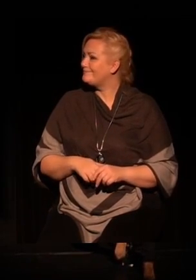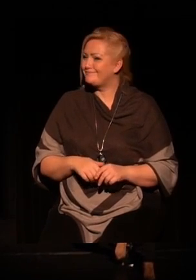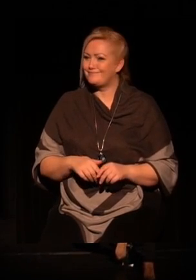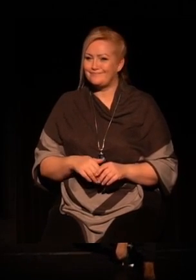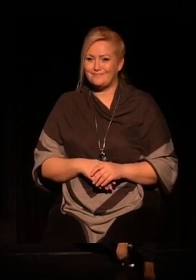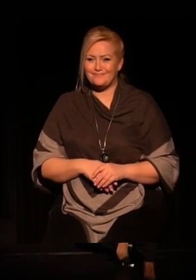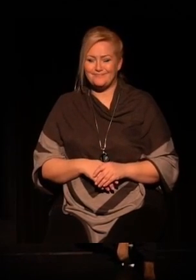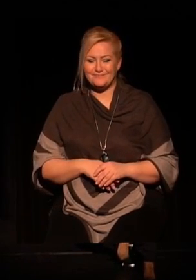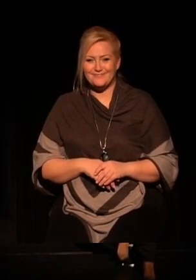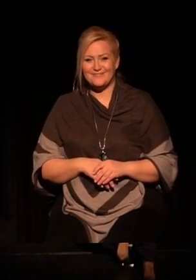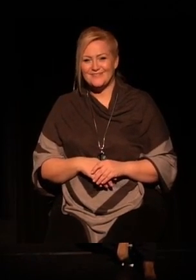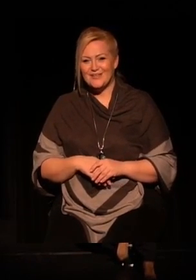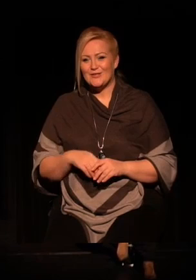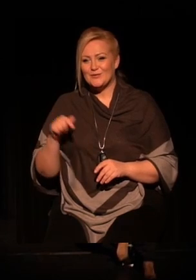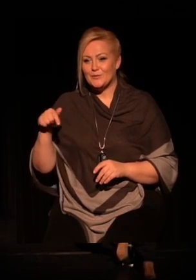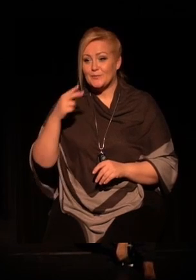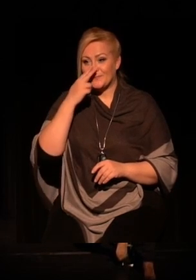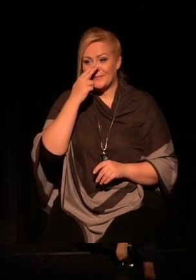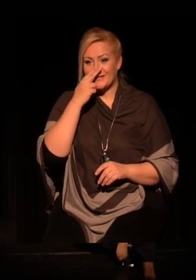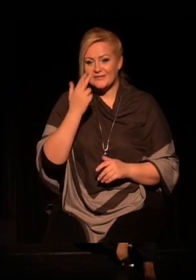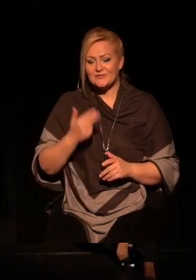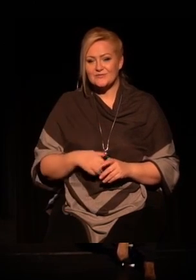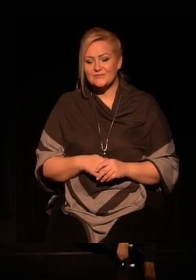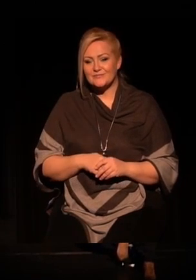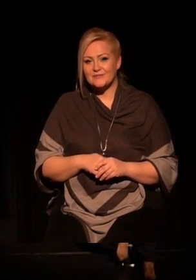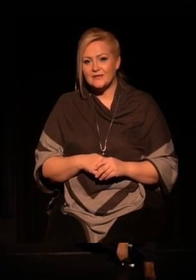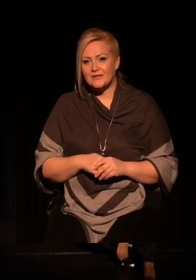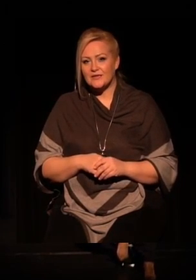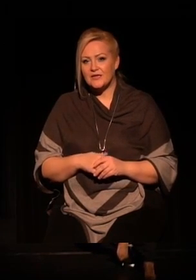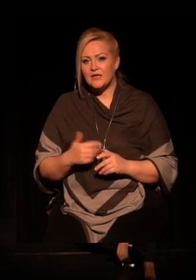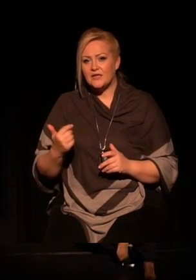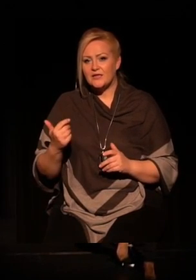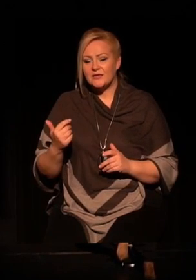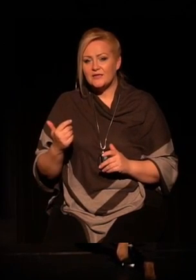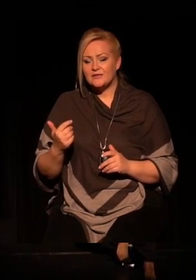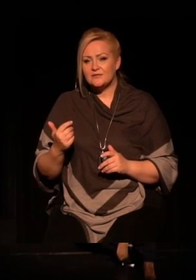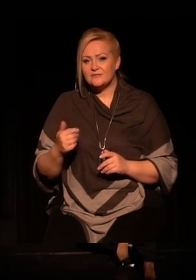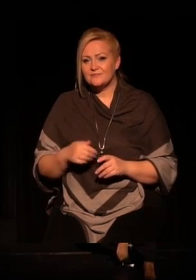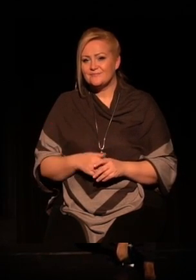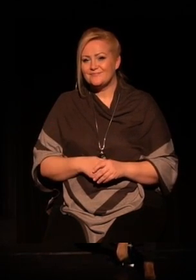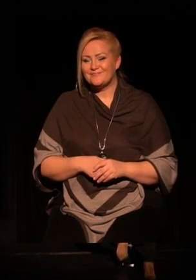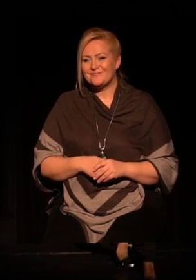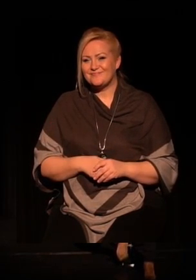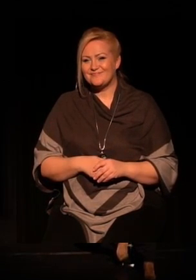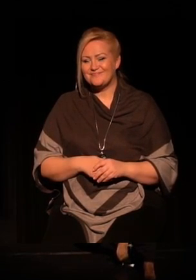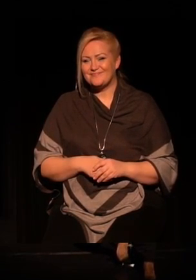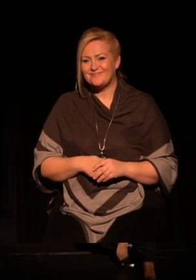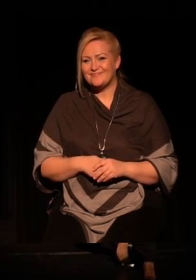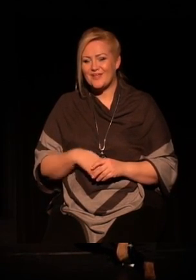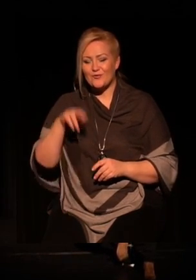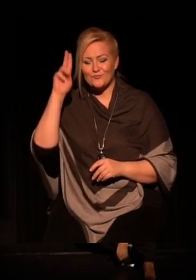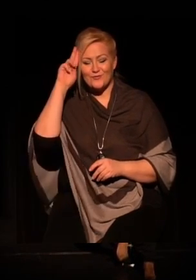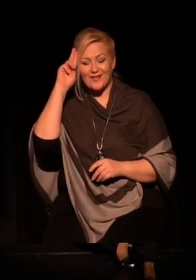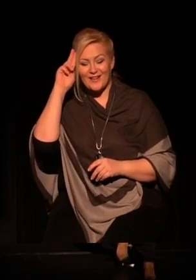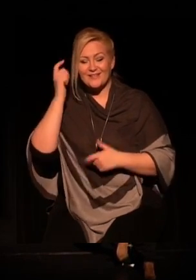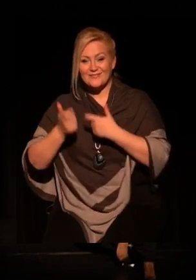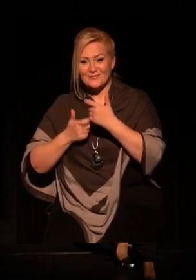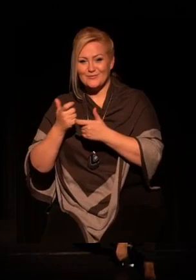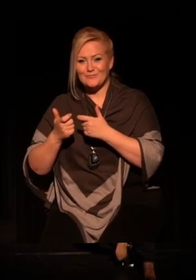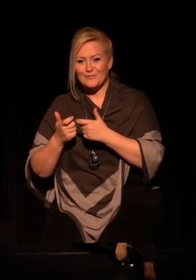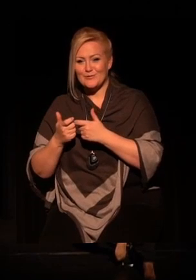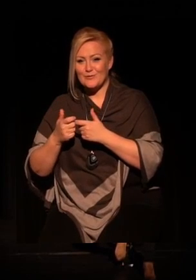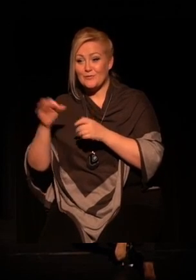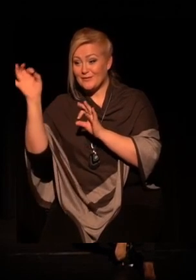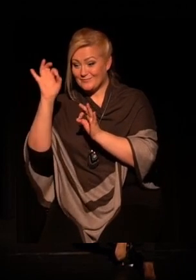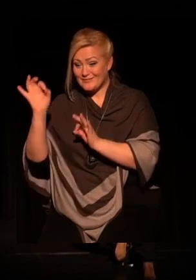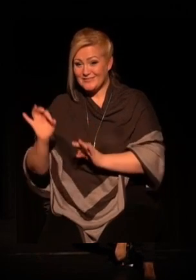ten guzik, ważne, żeby później stąd nie brać śniegu do picia, tylko stąd, to tak, taka uwaga. No i słuchajcie, ten